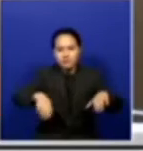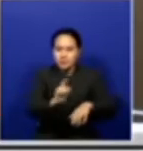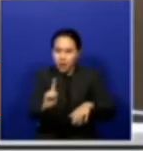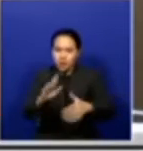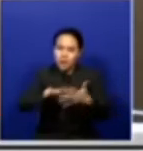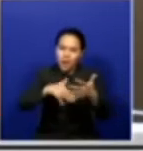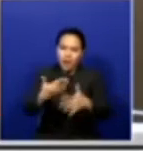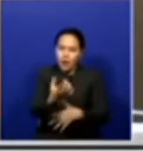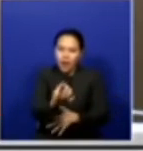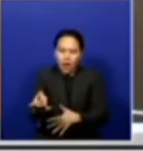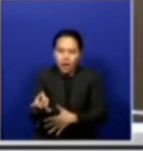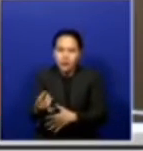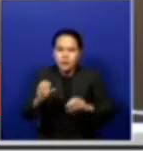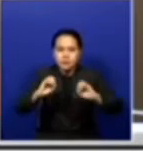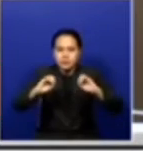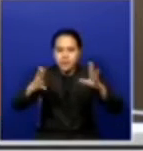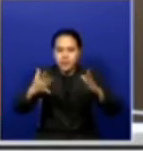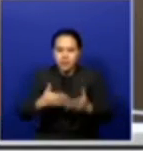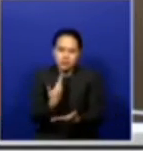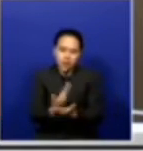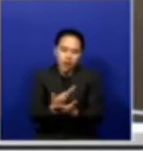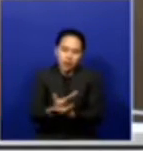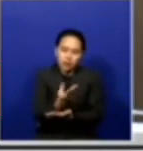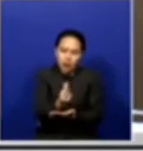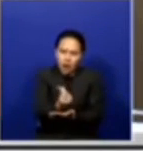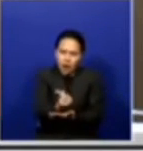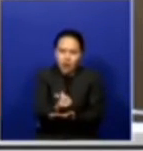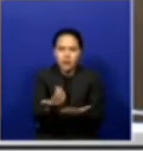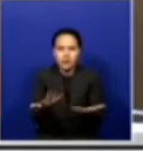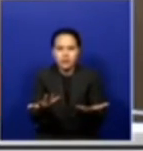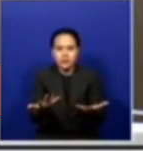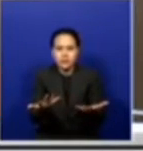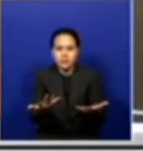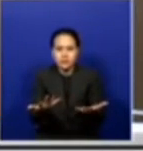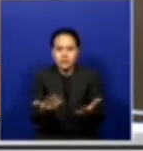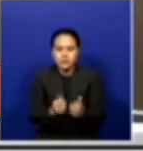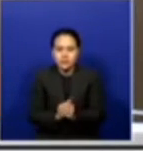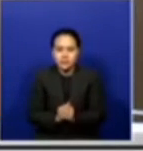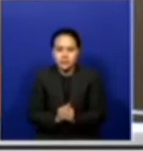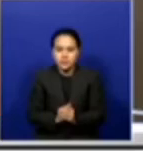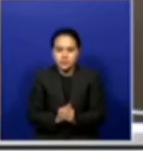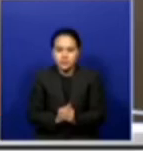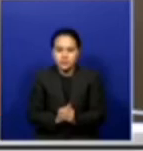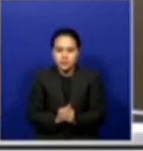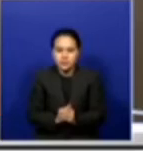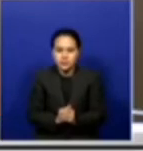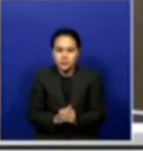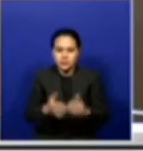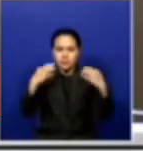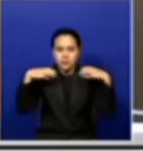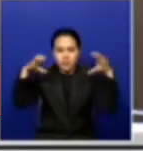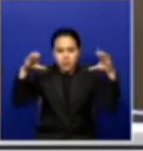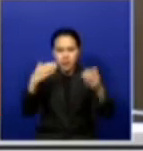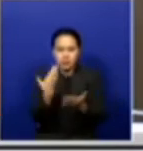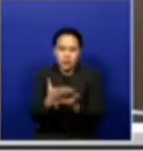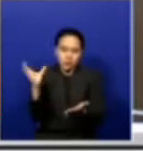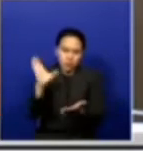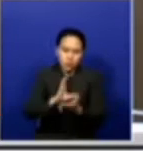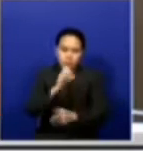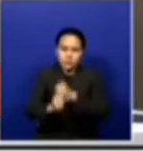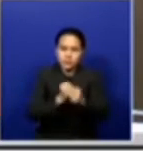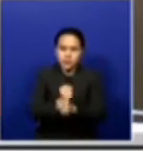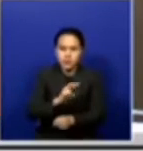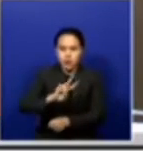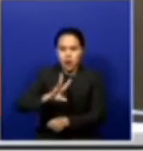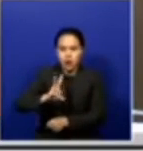การใดมีเงินจำนวนเท่าใดแล้วฮะแล้วก็รัฐบาลเอางบปี63มาโปะไ